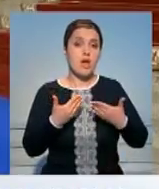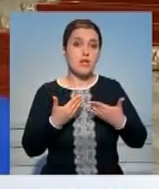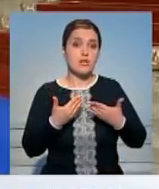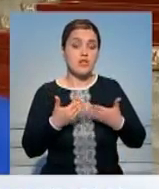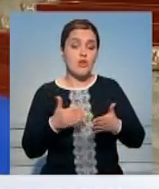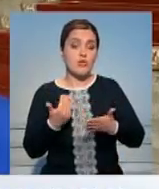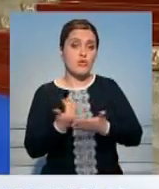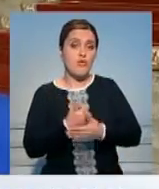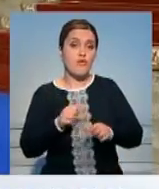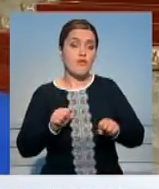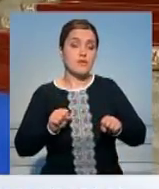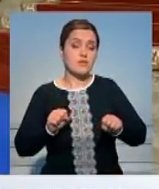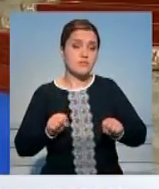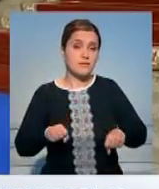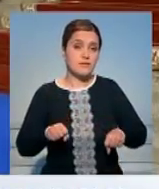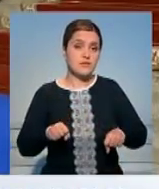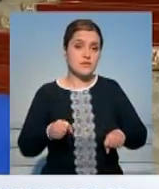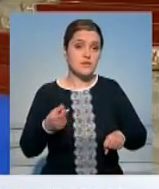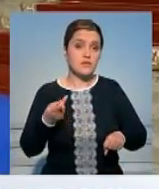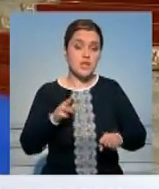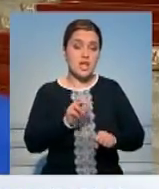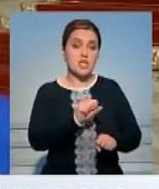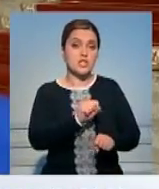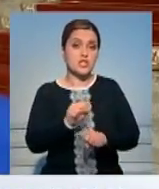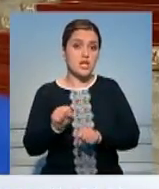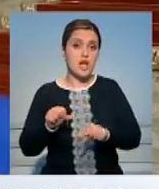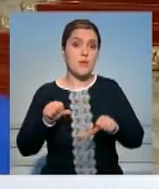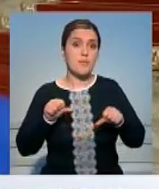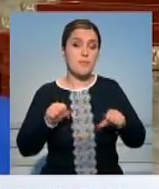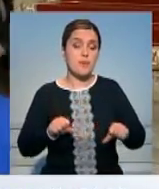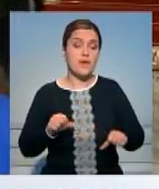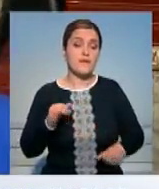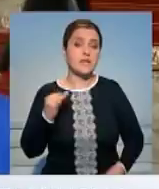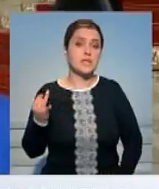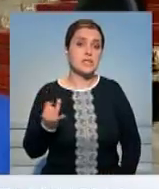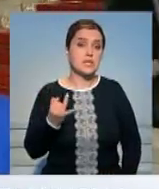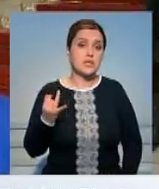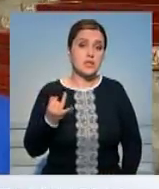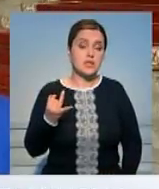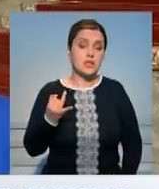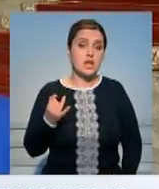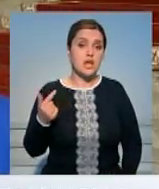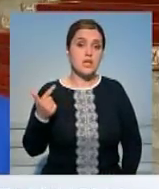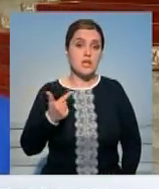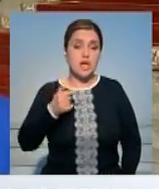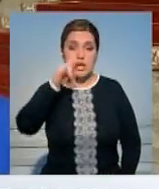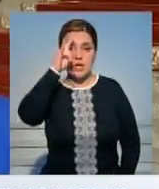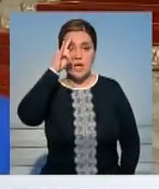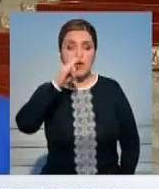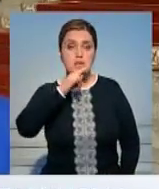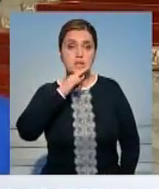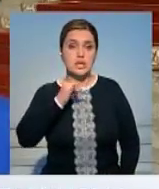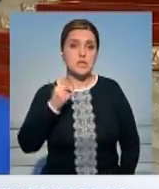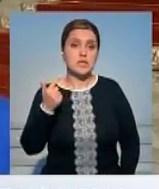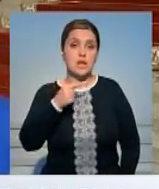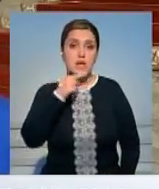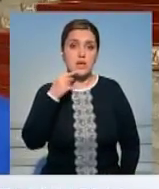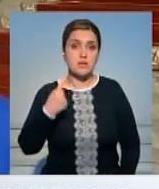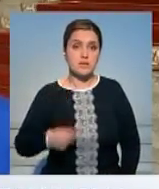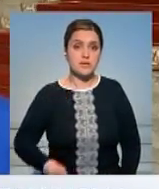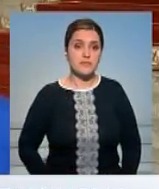новые возможности для защиты прав и интересов граждан Казахстана и граждан